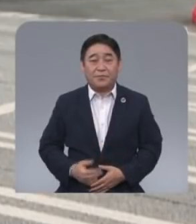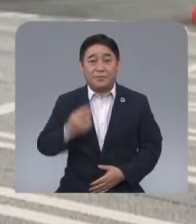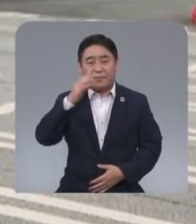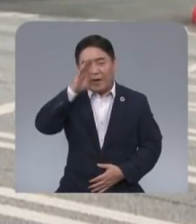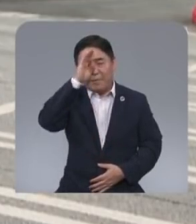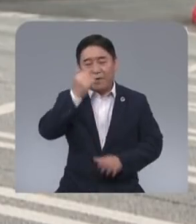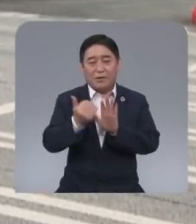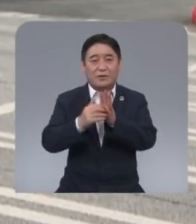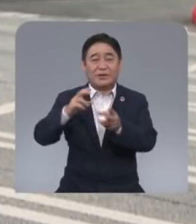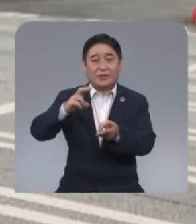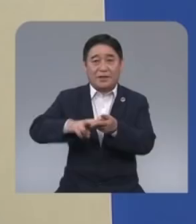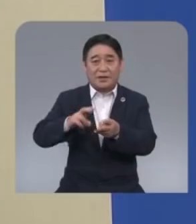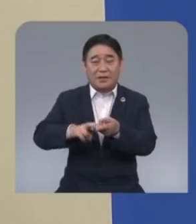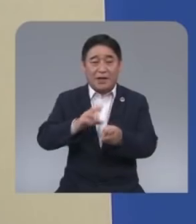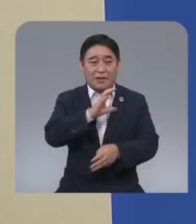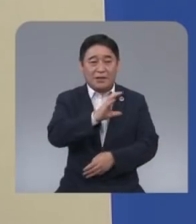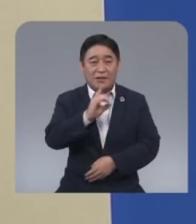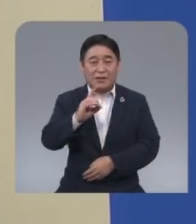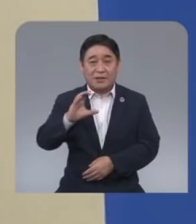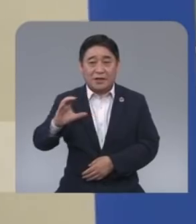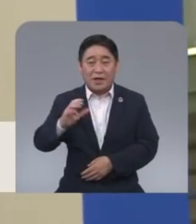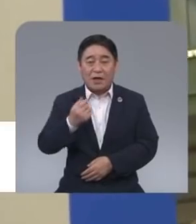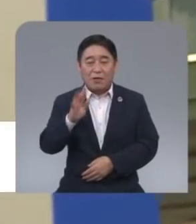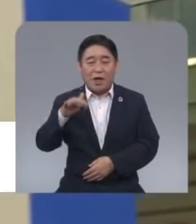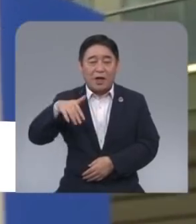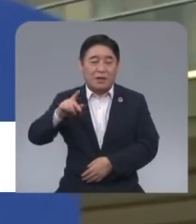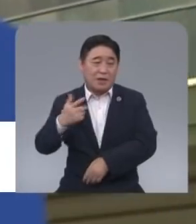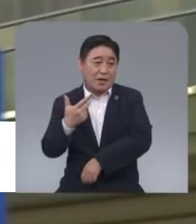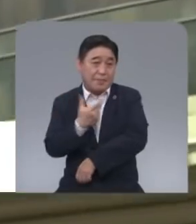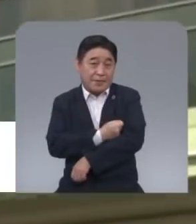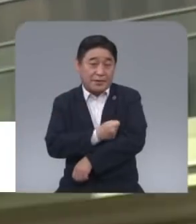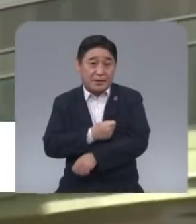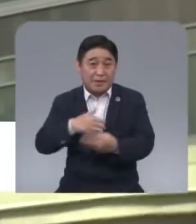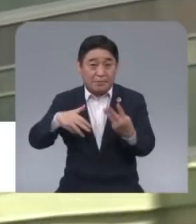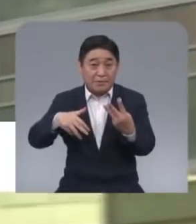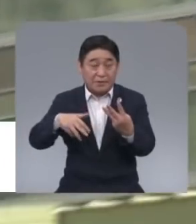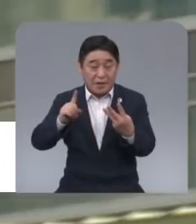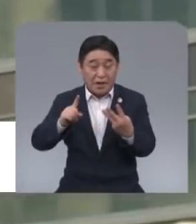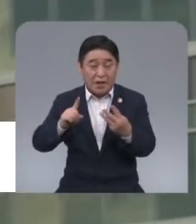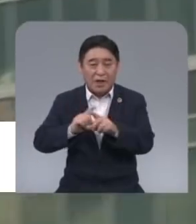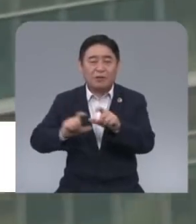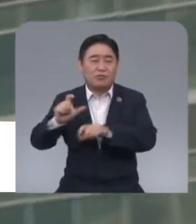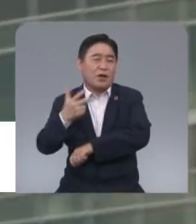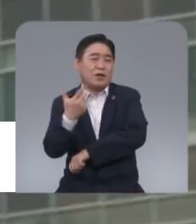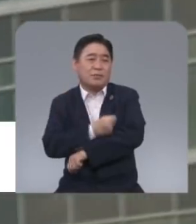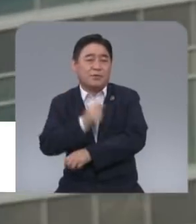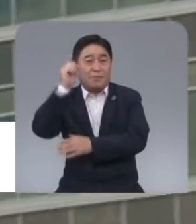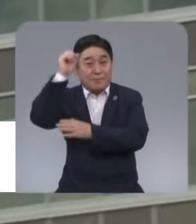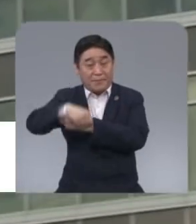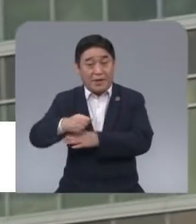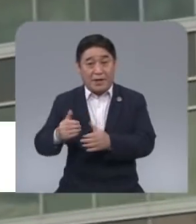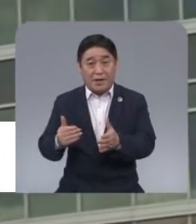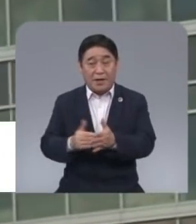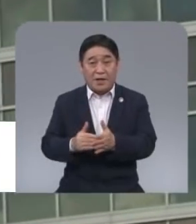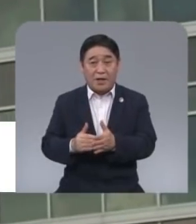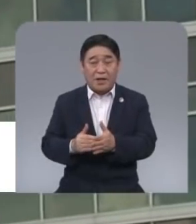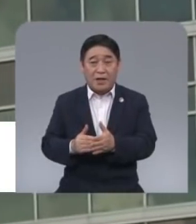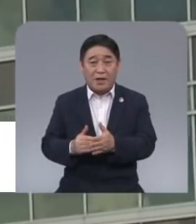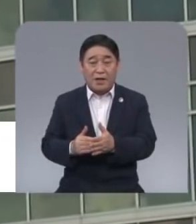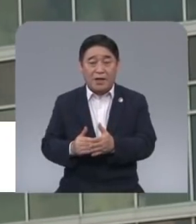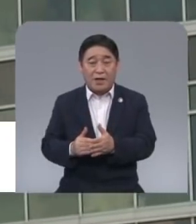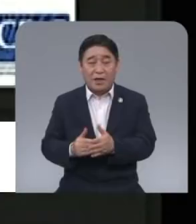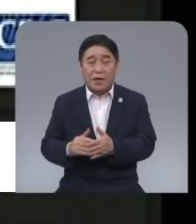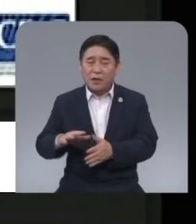미국 질병통제예방센터 CDC가 화이자의 코로나19 백신 3차 접종, 그러니까 추가 접종을 승인했는데